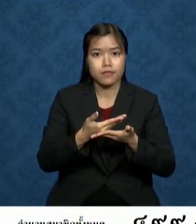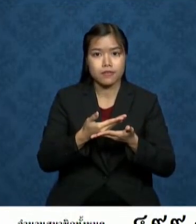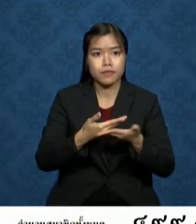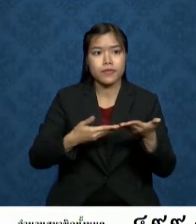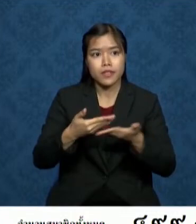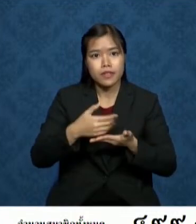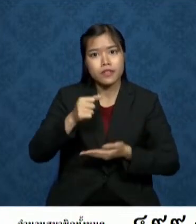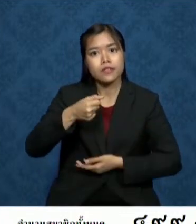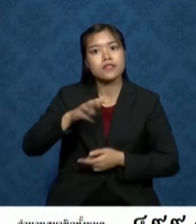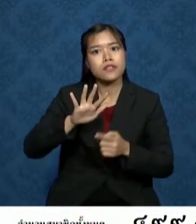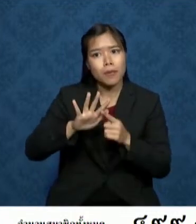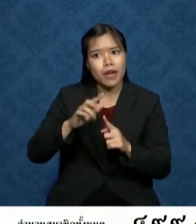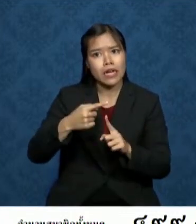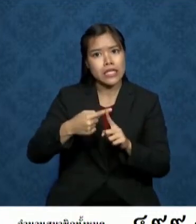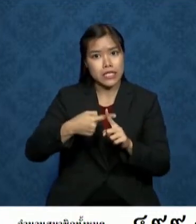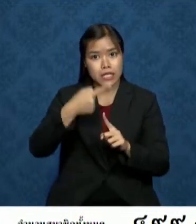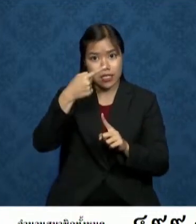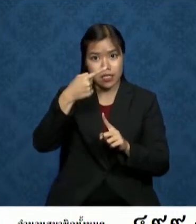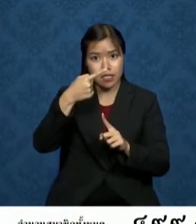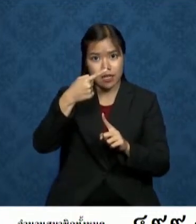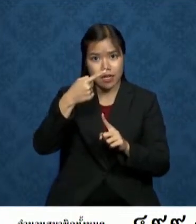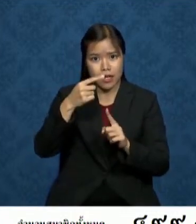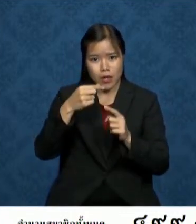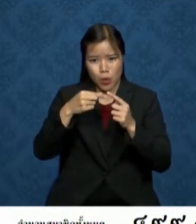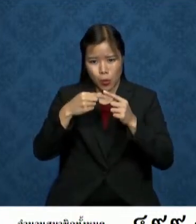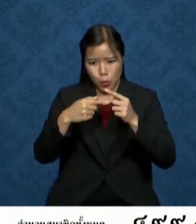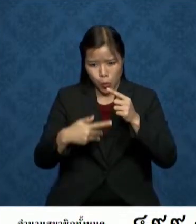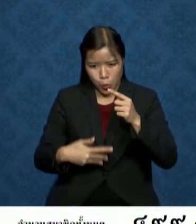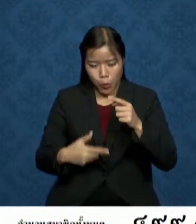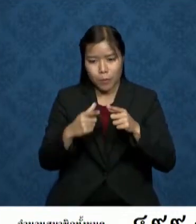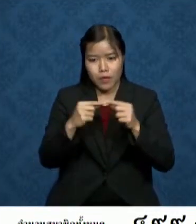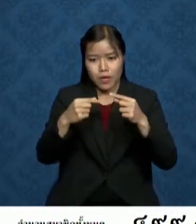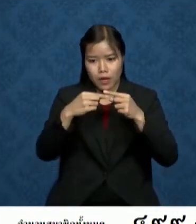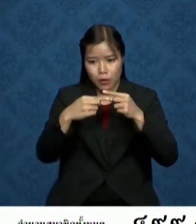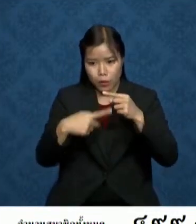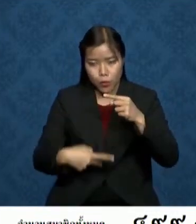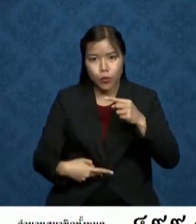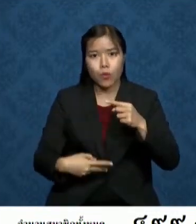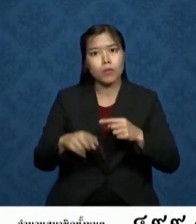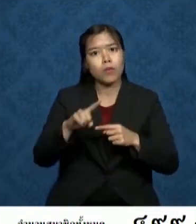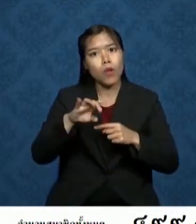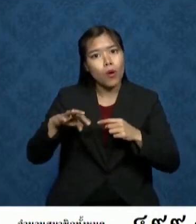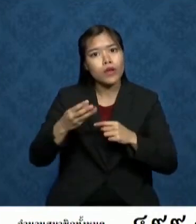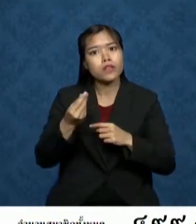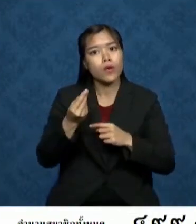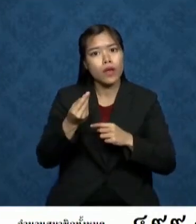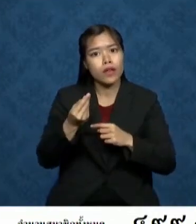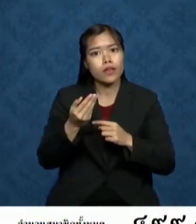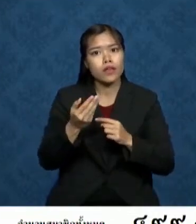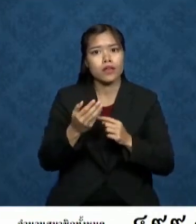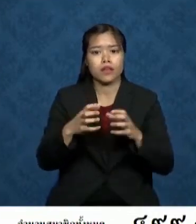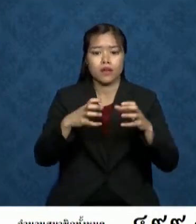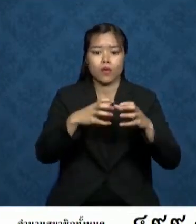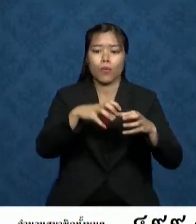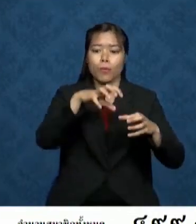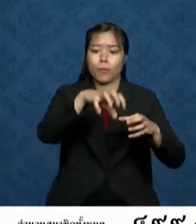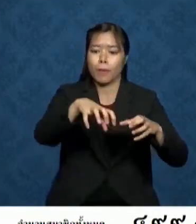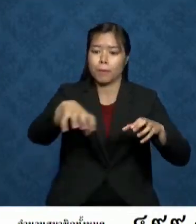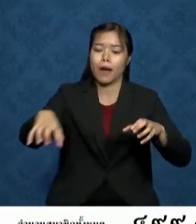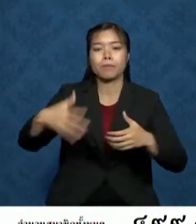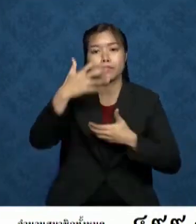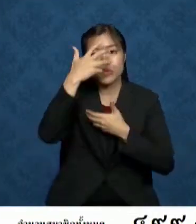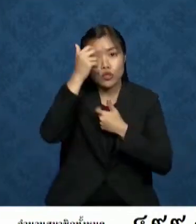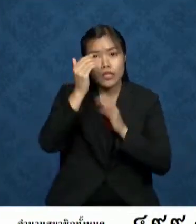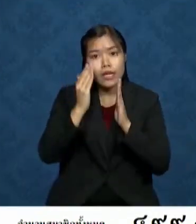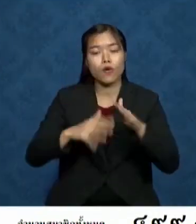ในสปหาเดือนหนึ่ง้กี่ร้อยเรื่องหนวยงานไหนที่สนใจเรื่ขประ